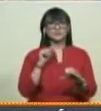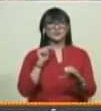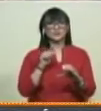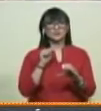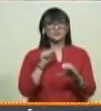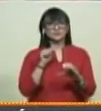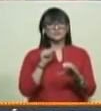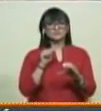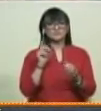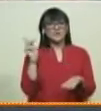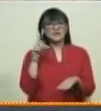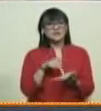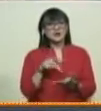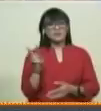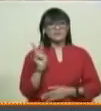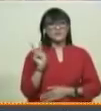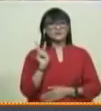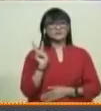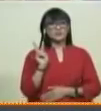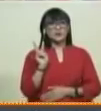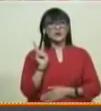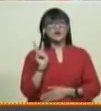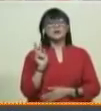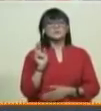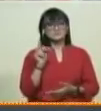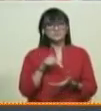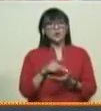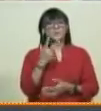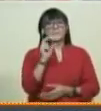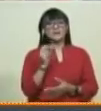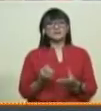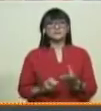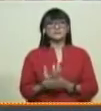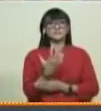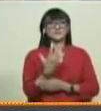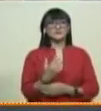arribar a Venezuela el día 20 de mayo.